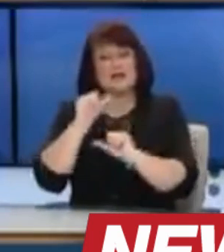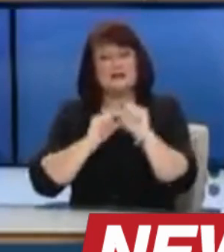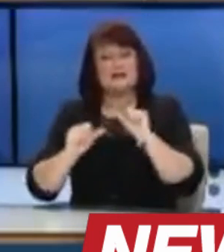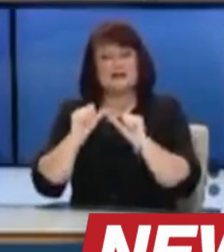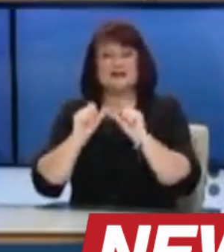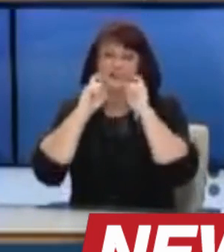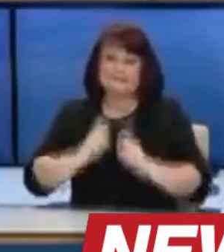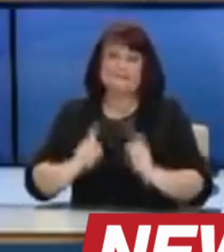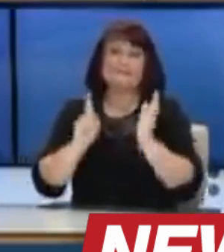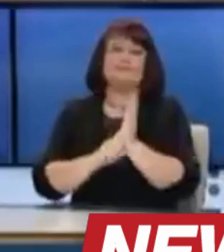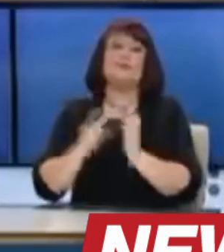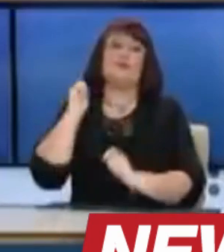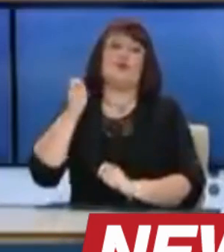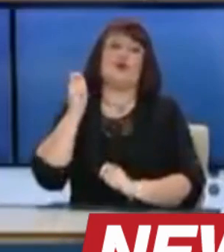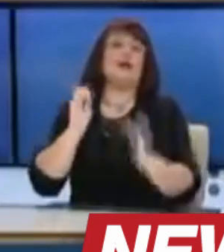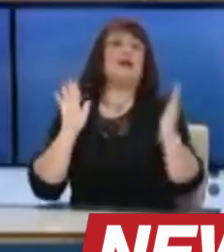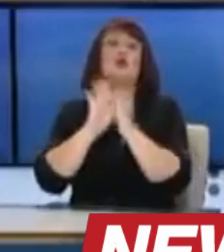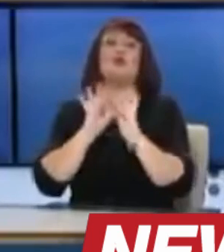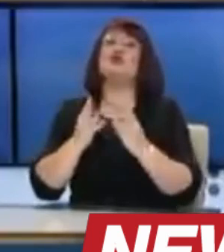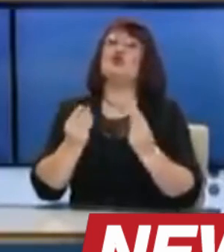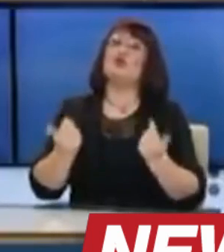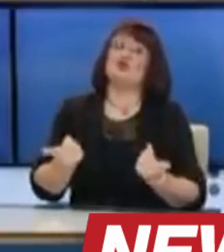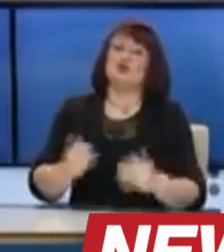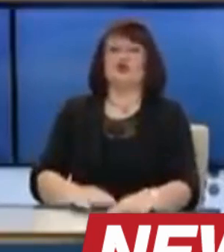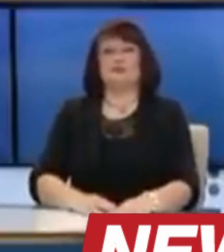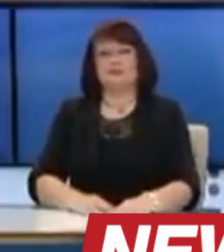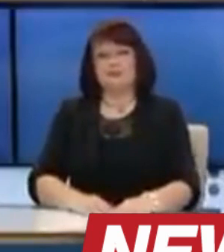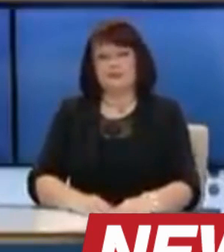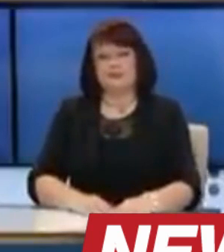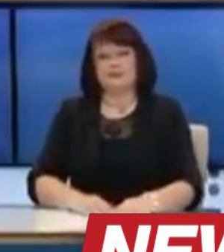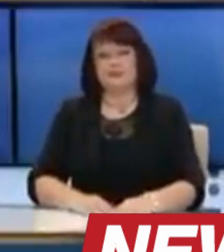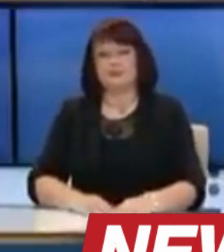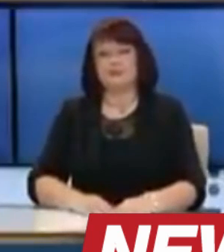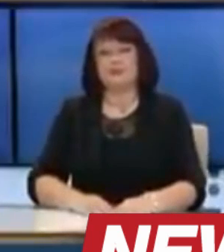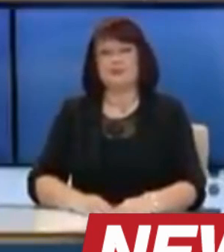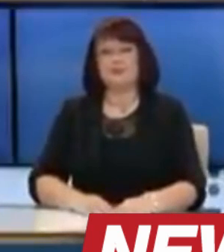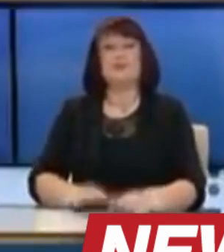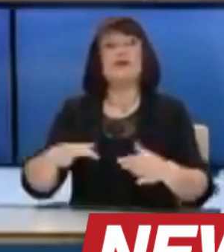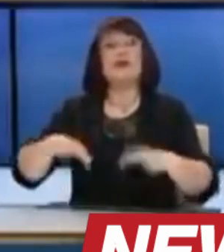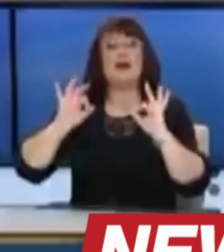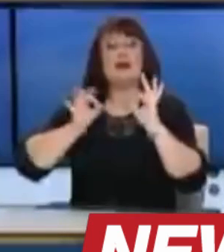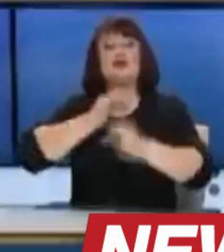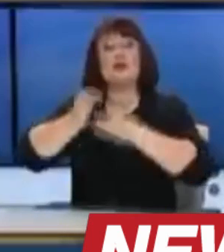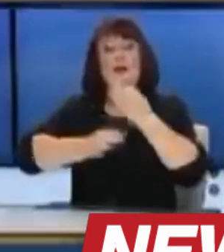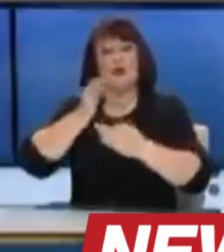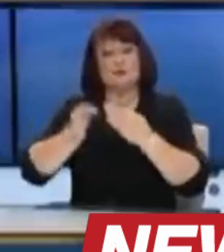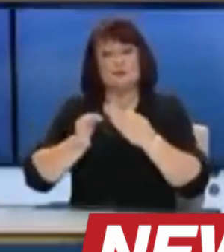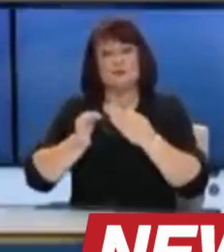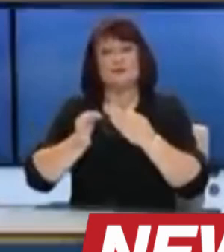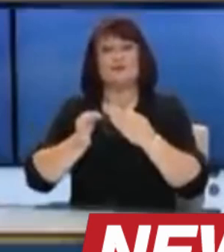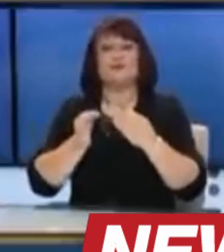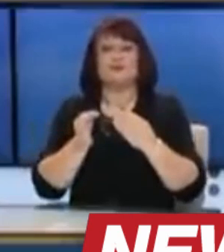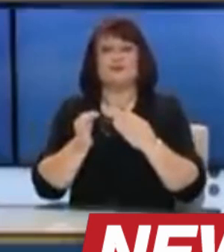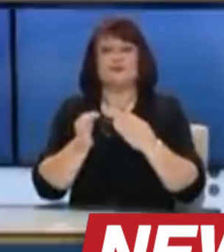που κλαίνε τώρα στα αποκαίδια των σπιτιών τους έπρεπε να είχαν φροντίσει να τα ασφαλίσουν. Κανείς δεν περίμενε όμως ότι θα ακουστούν αντίστοιχες